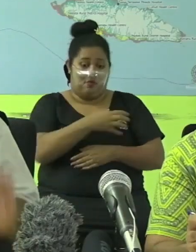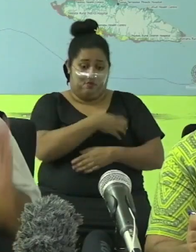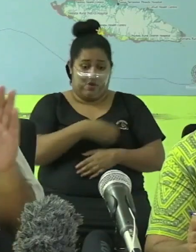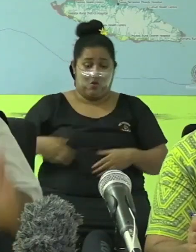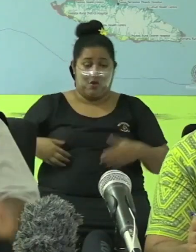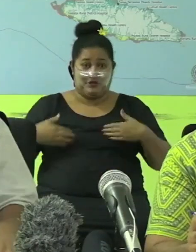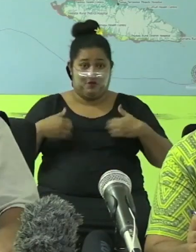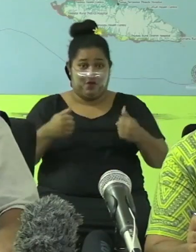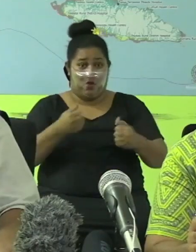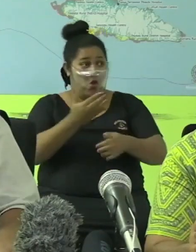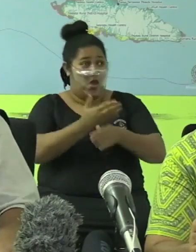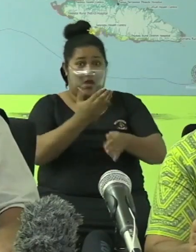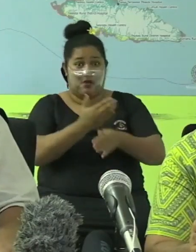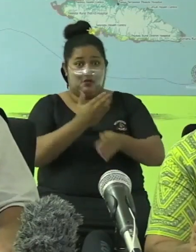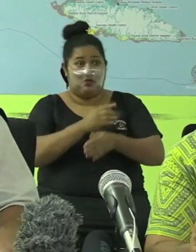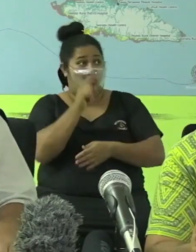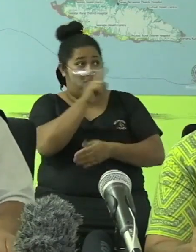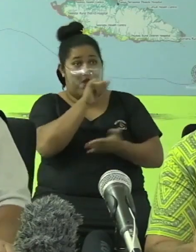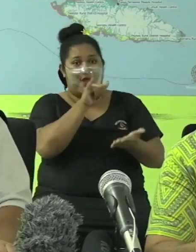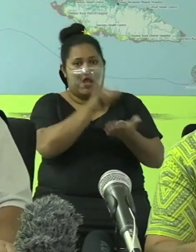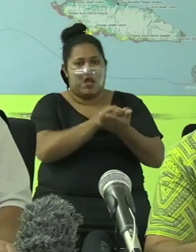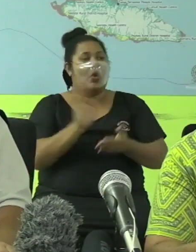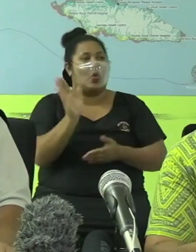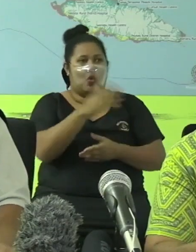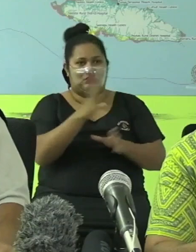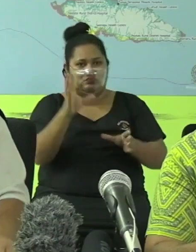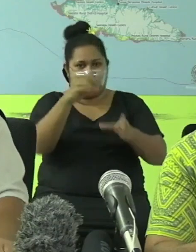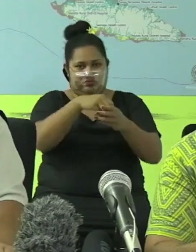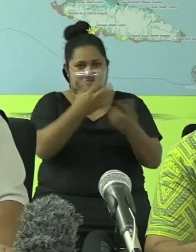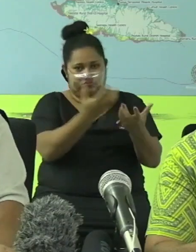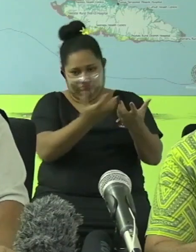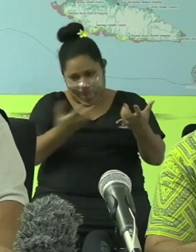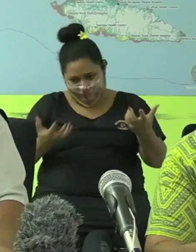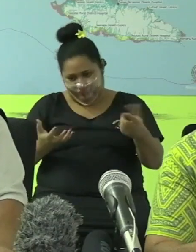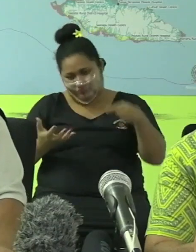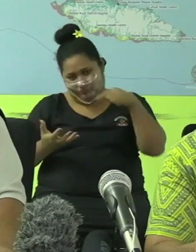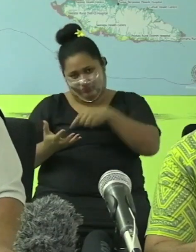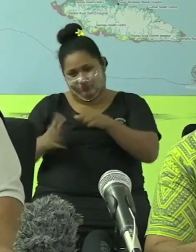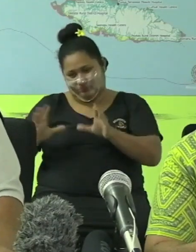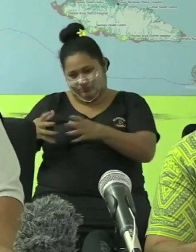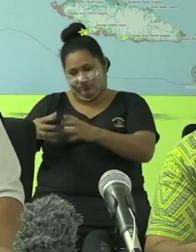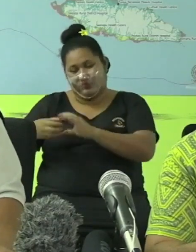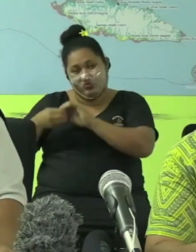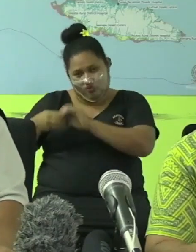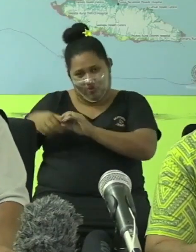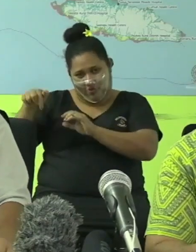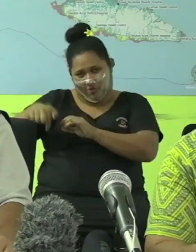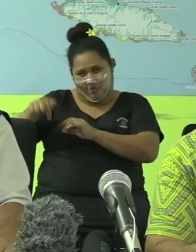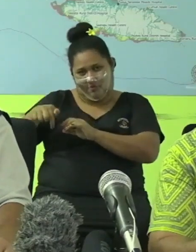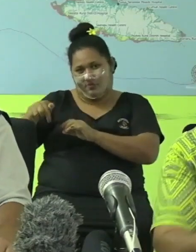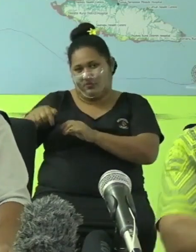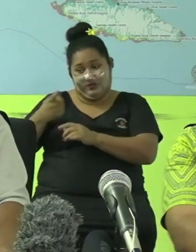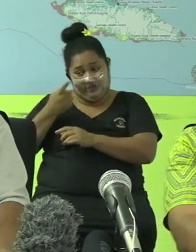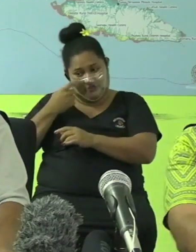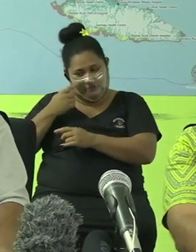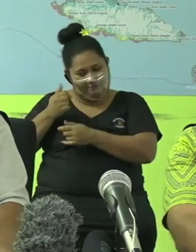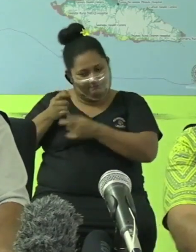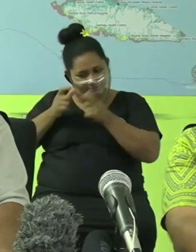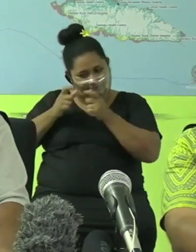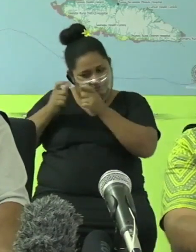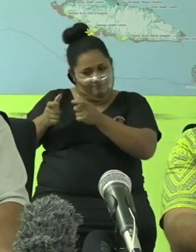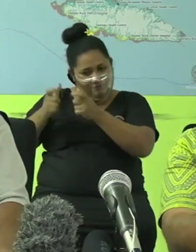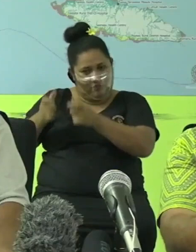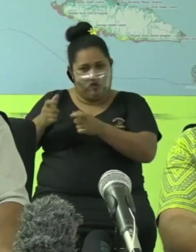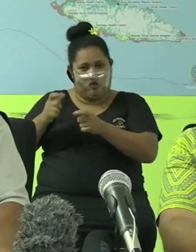Maloloina sai ai o ia leo e tonu mo nei o whale a nofo vaia ai latou mo lesi